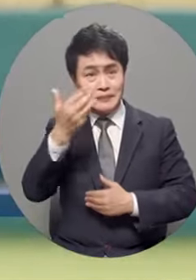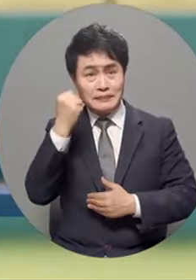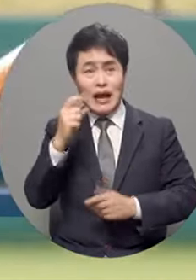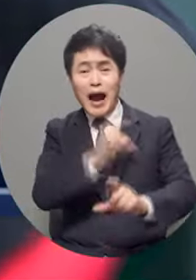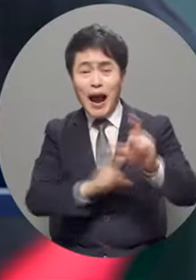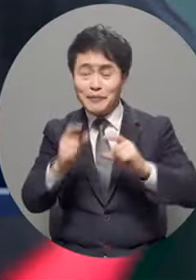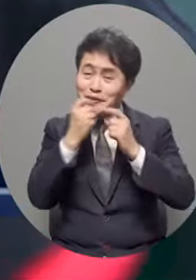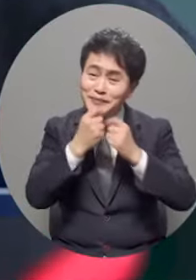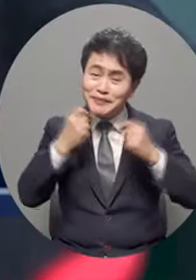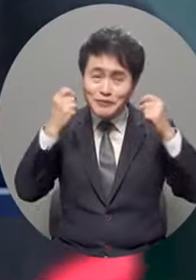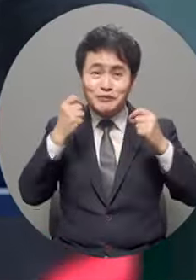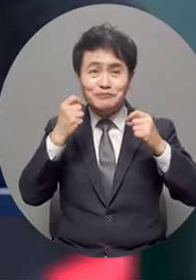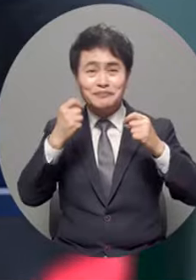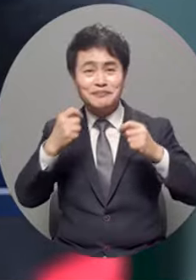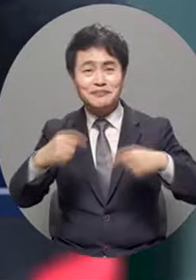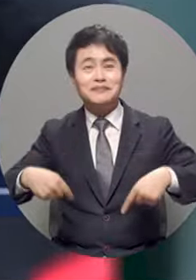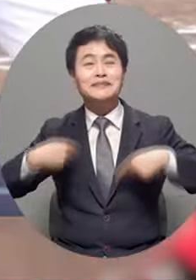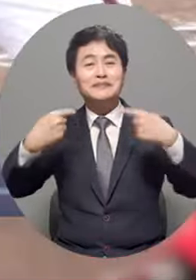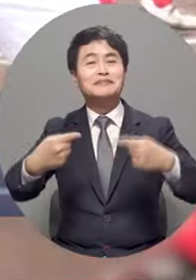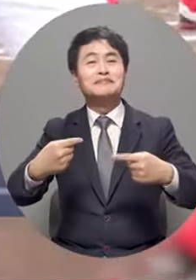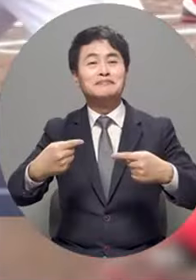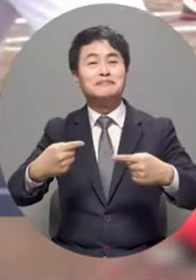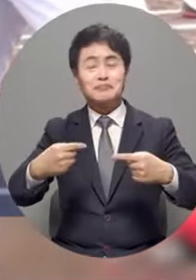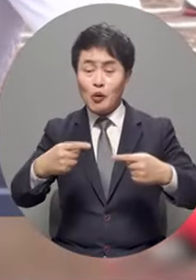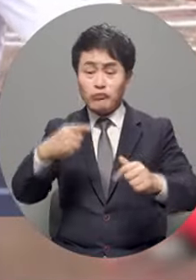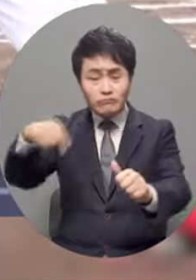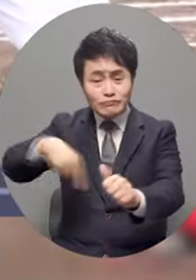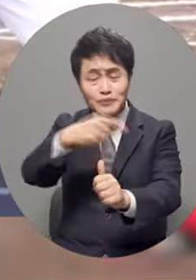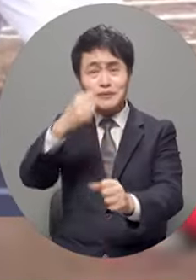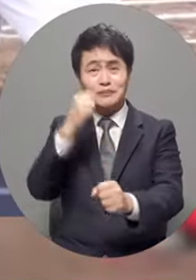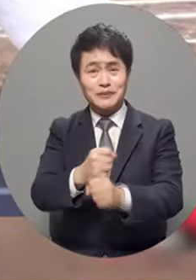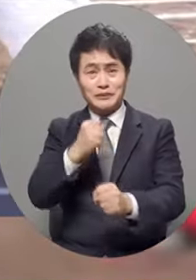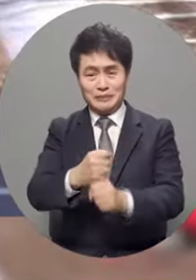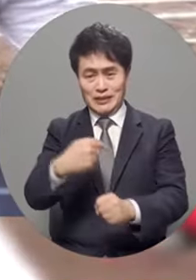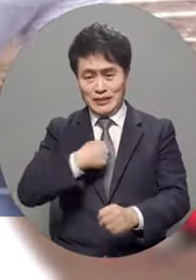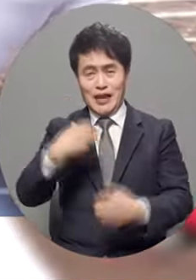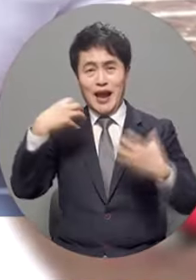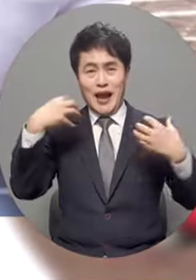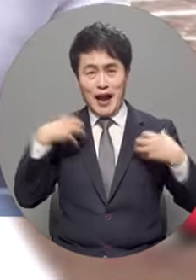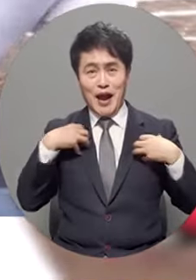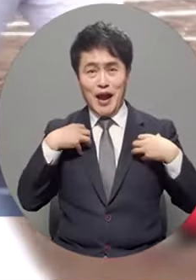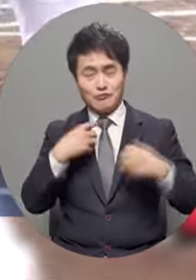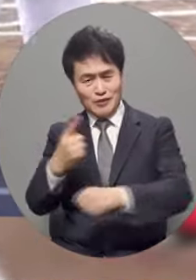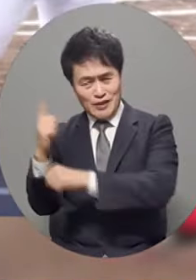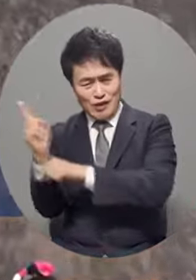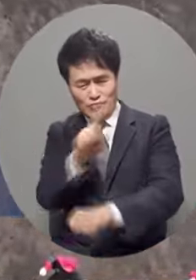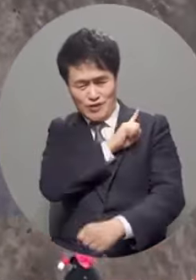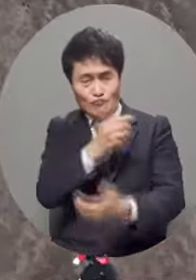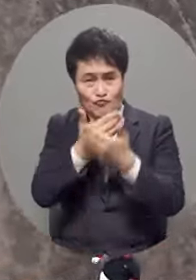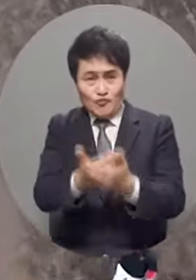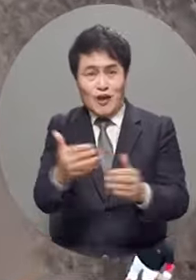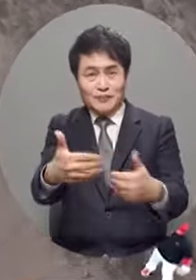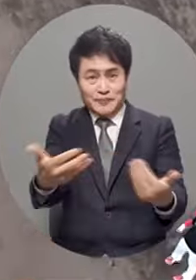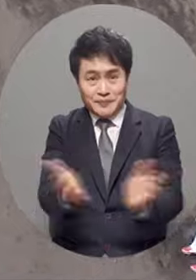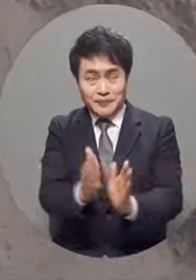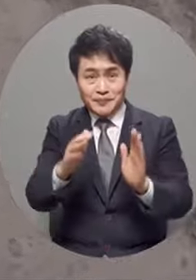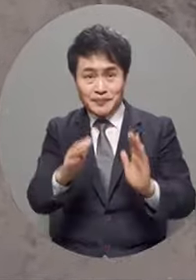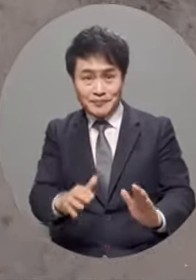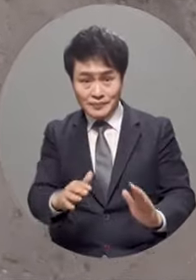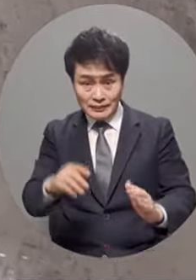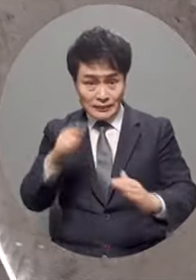웃고 들어갈 수 있으니까 그런 분위기를 만드는 게 지금 제가 하고 있는 야구의 가장 중요한 부분인 것 같습니다.